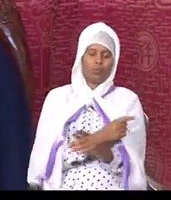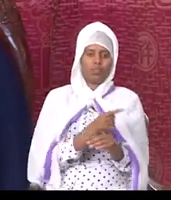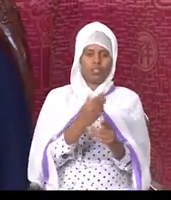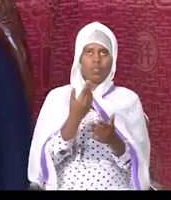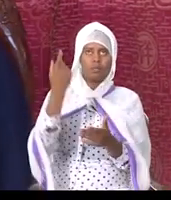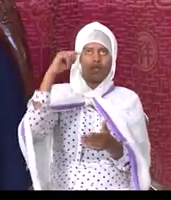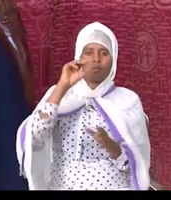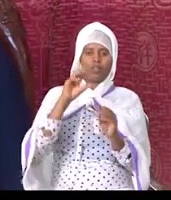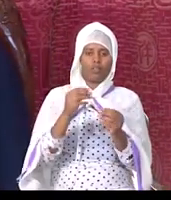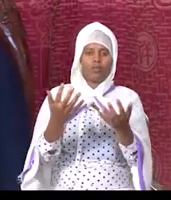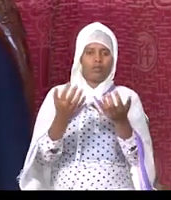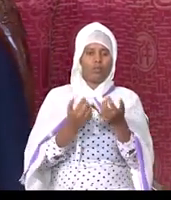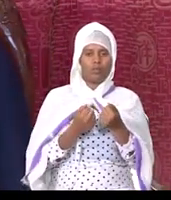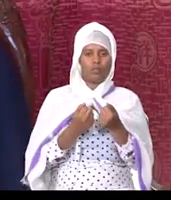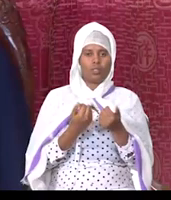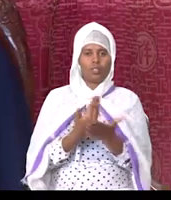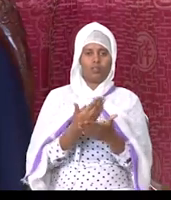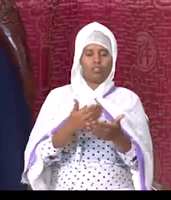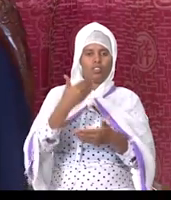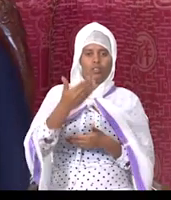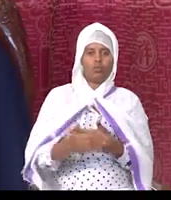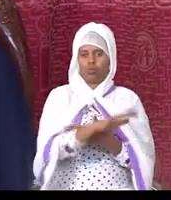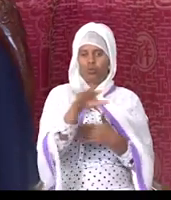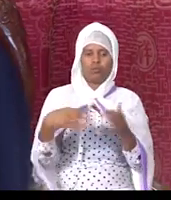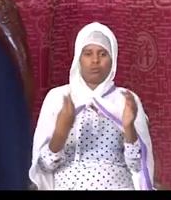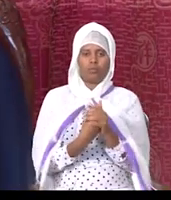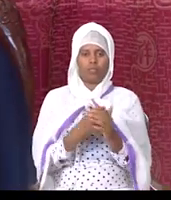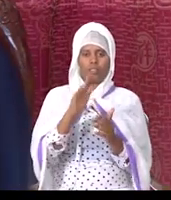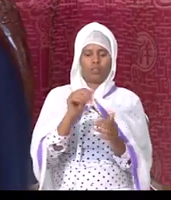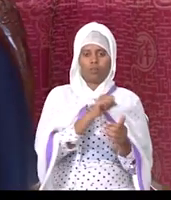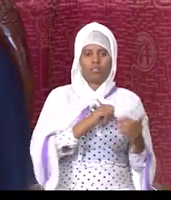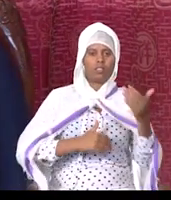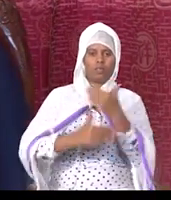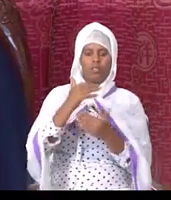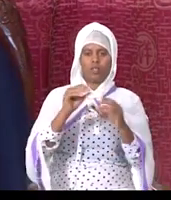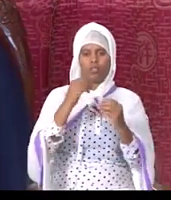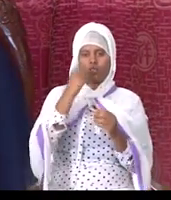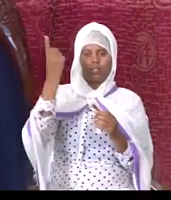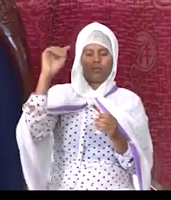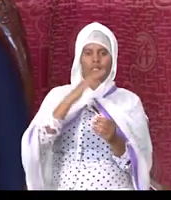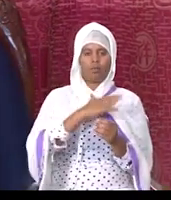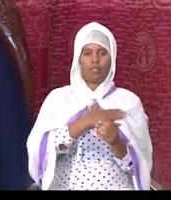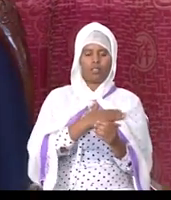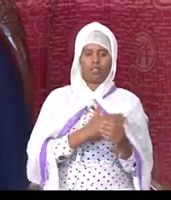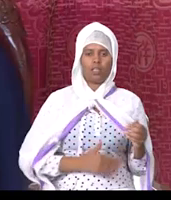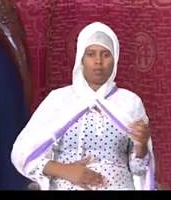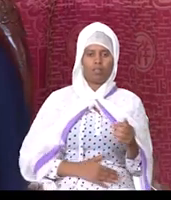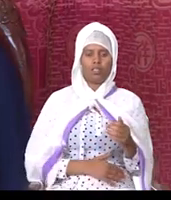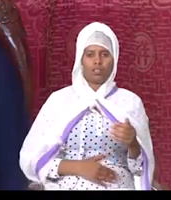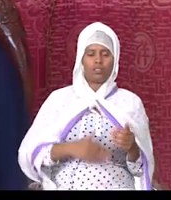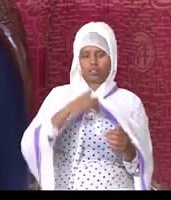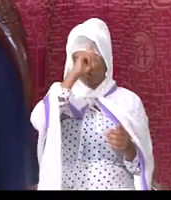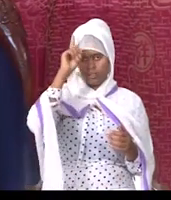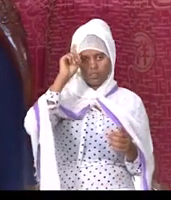ሕጂ ንንዮም ናብ እግዚኣብሄር ኢኹም ዕቑባኹም ካብ ሕጂ ንንዮም ርስትኹም ገነት መንግስተ ሰማያት እያ ንምባል ክርስቶስ ኣምላኽና ኣባ ኣማሃፀን